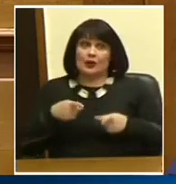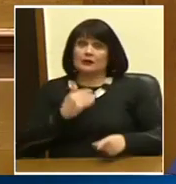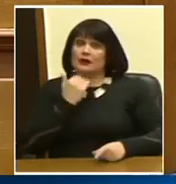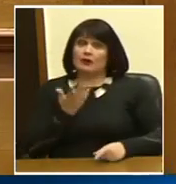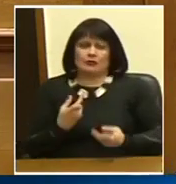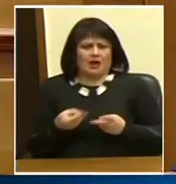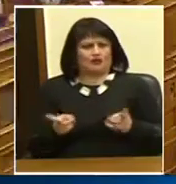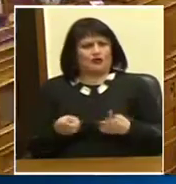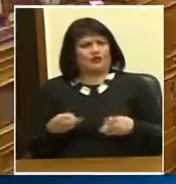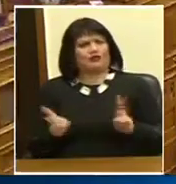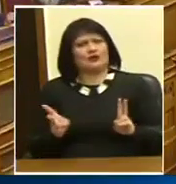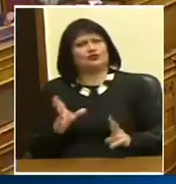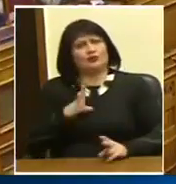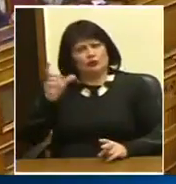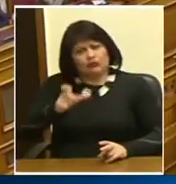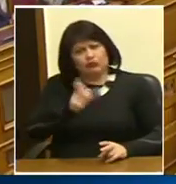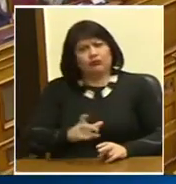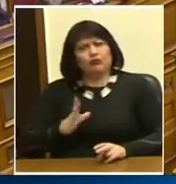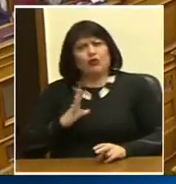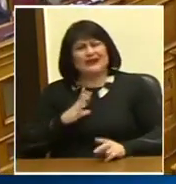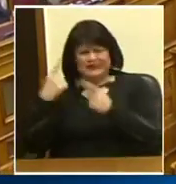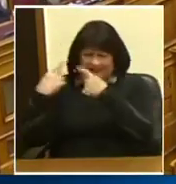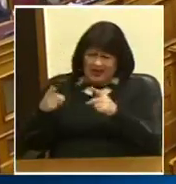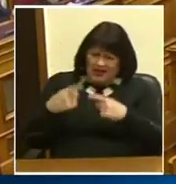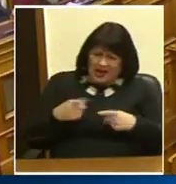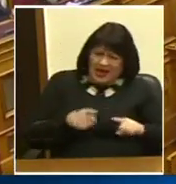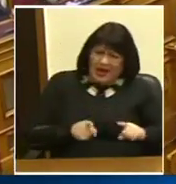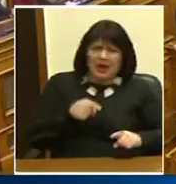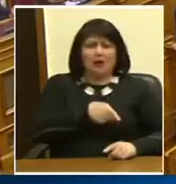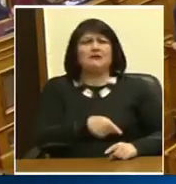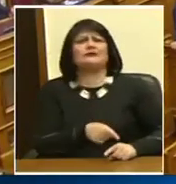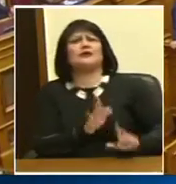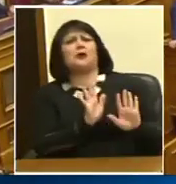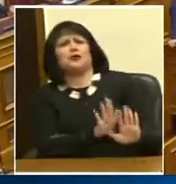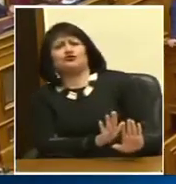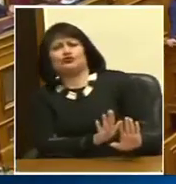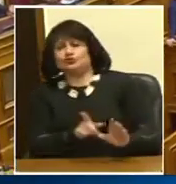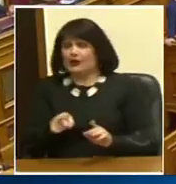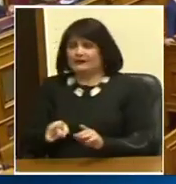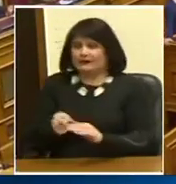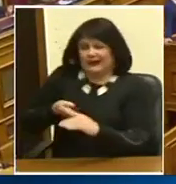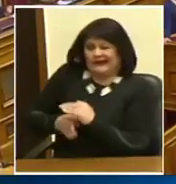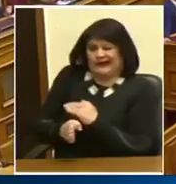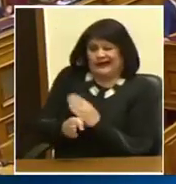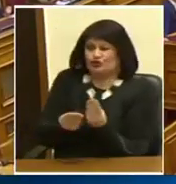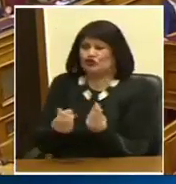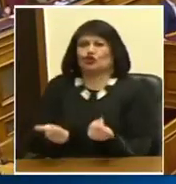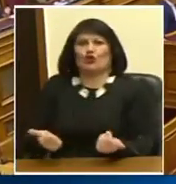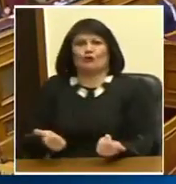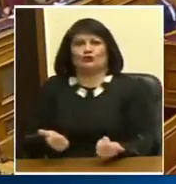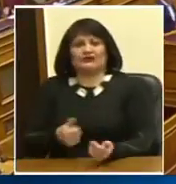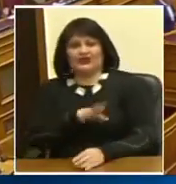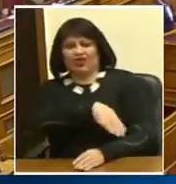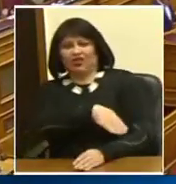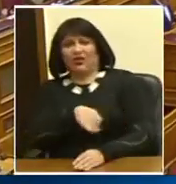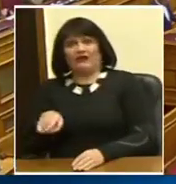την ύπαρξη πολιτών διαφορετικών ταχυτήτων, την ύπαρξη πολιτών πρώτης και δεύτερης κατηγορίας.